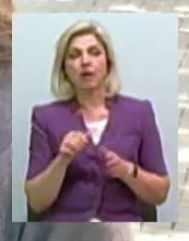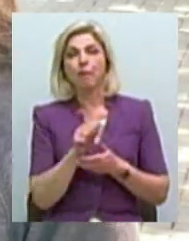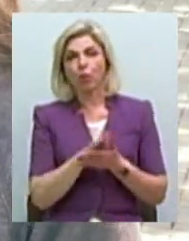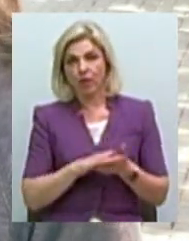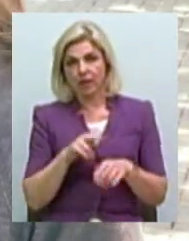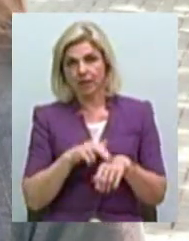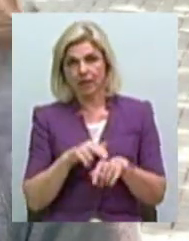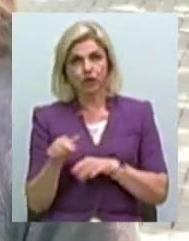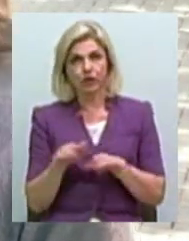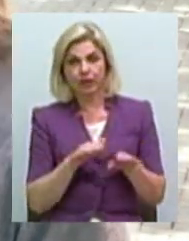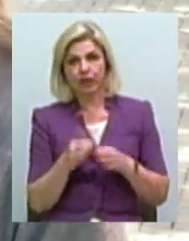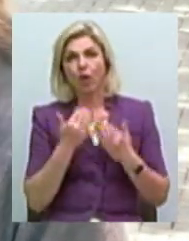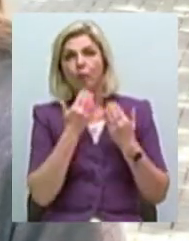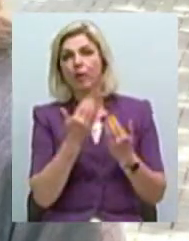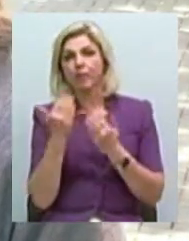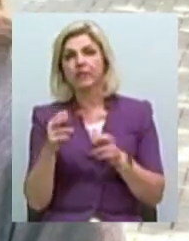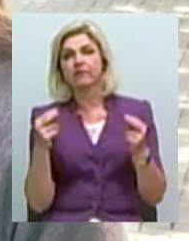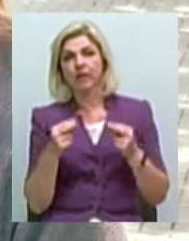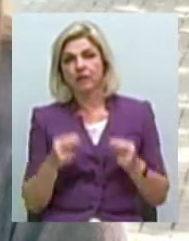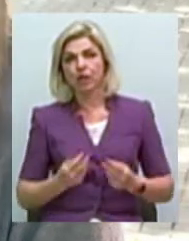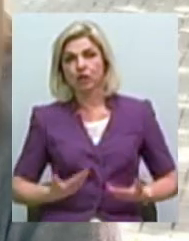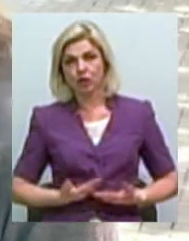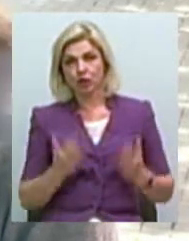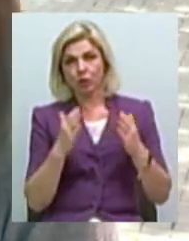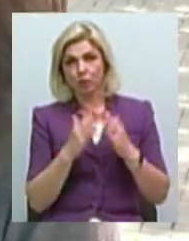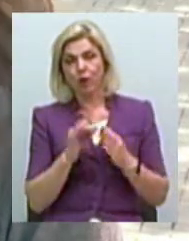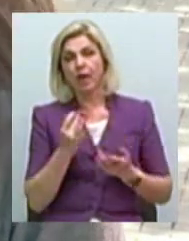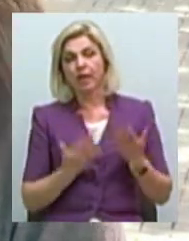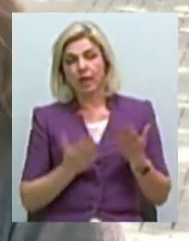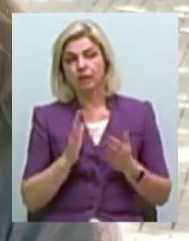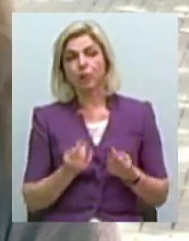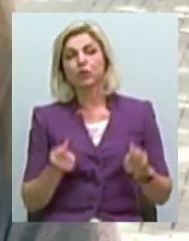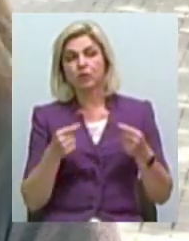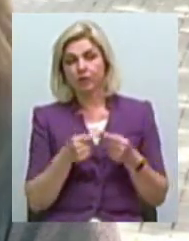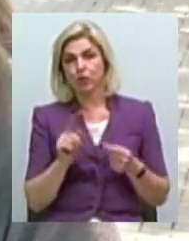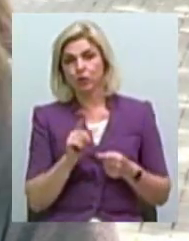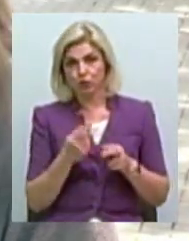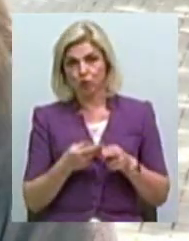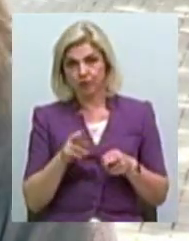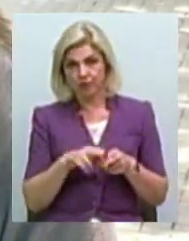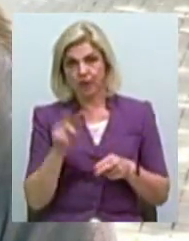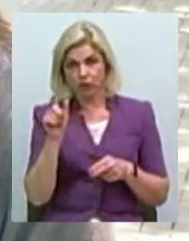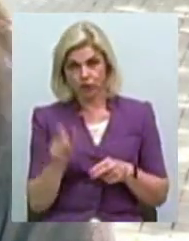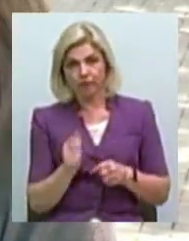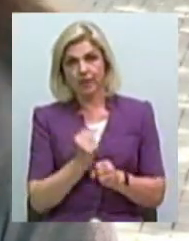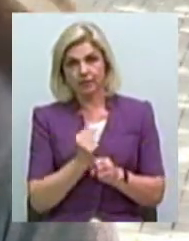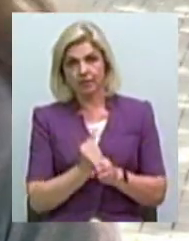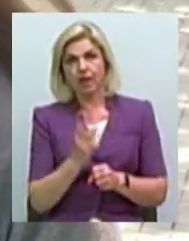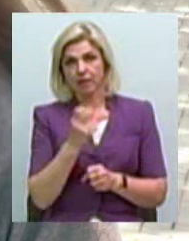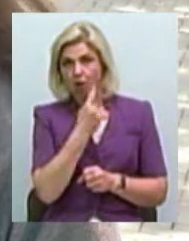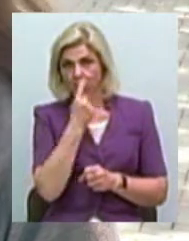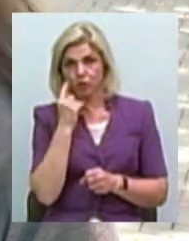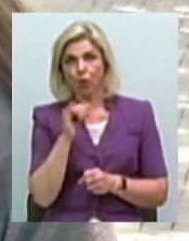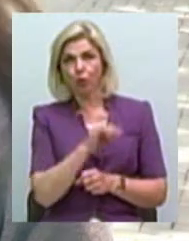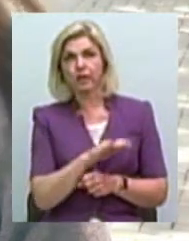слідчі дії, опитуються свідки, мешканці будинку. І якщо буде встановлено, що чоловік скоїв це на очах у